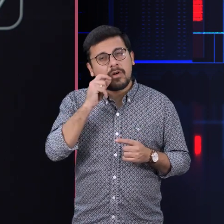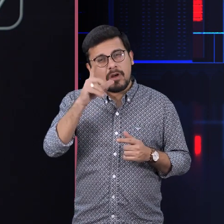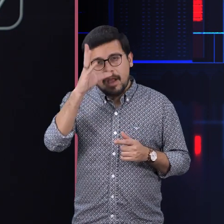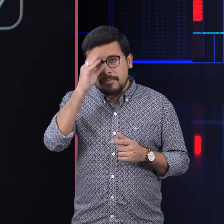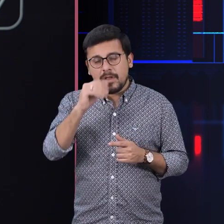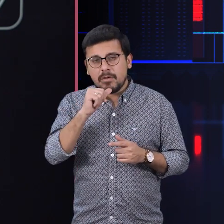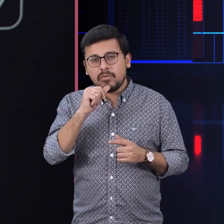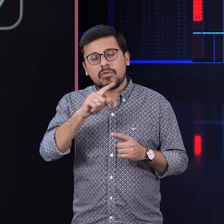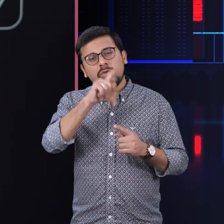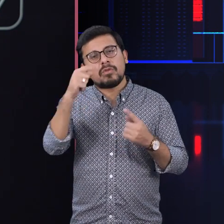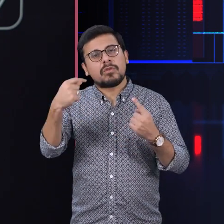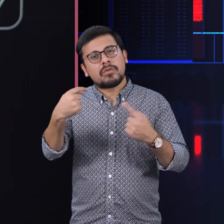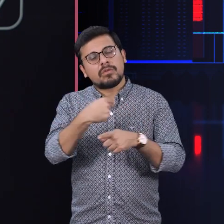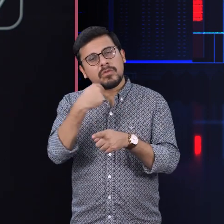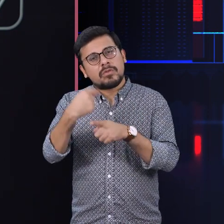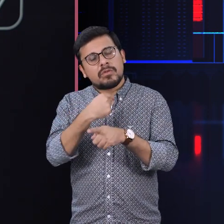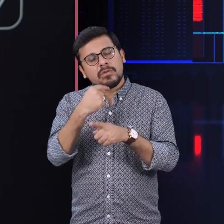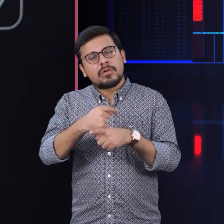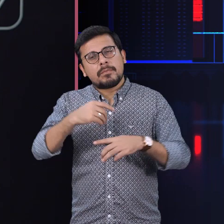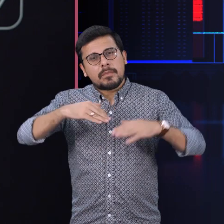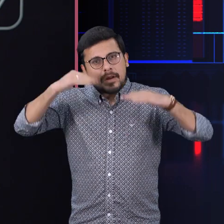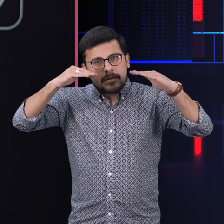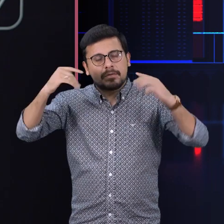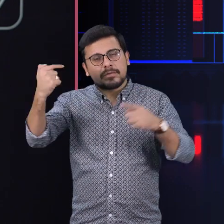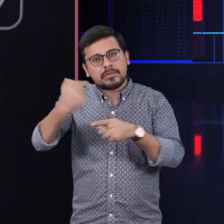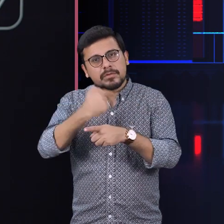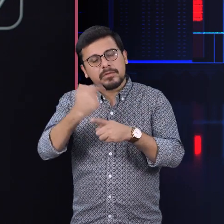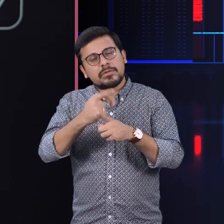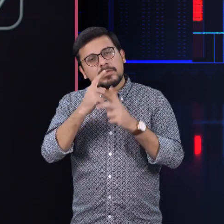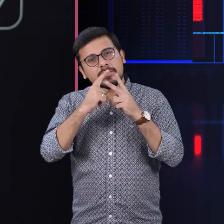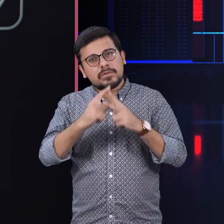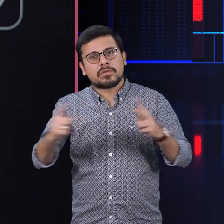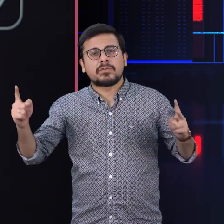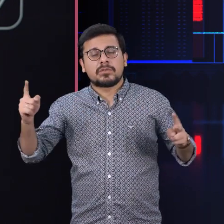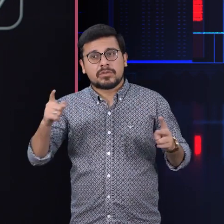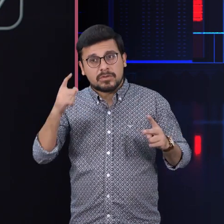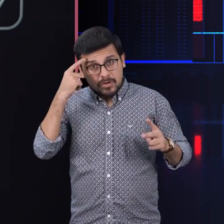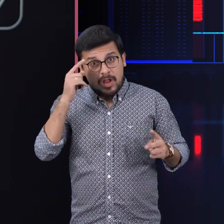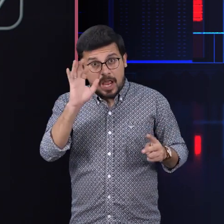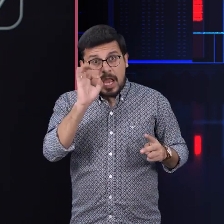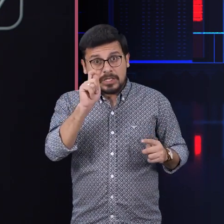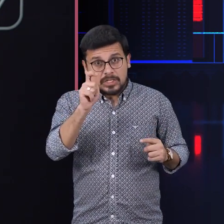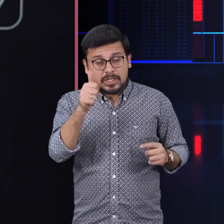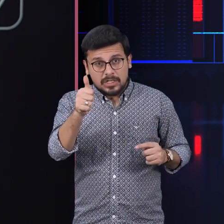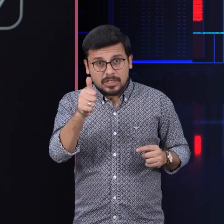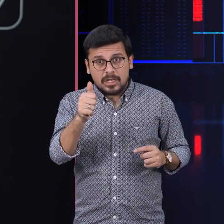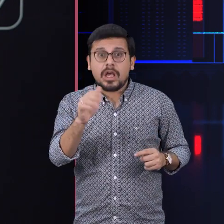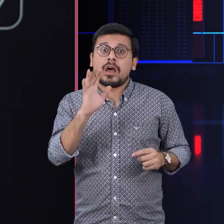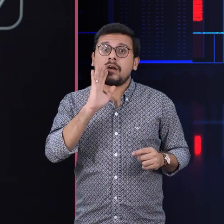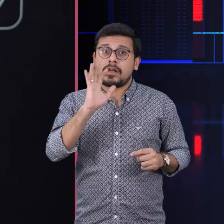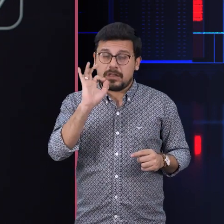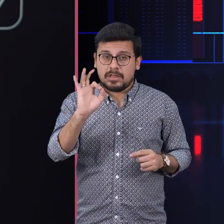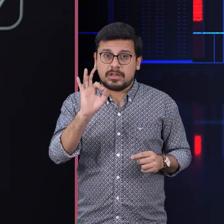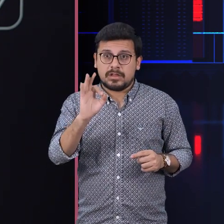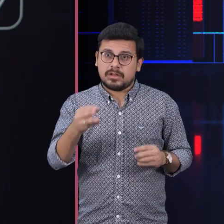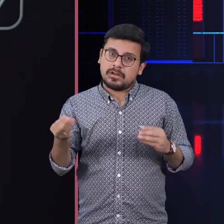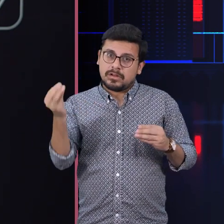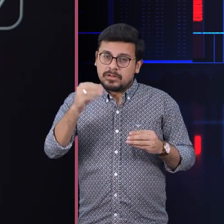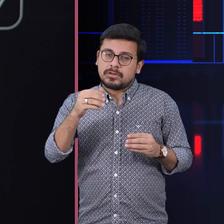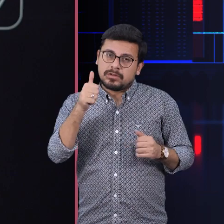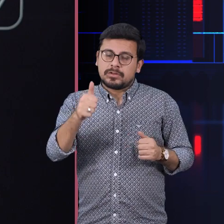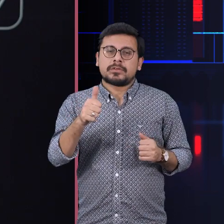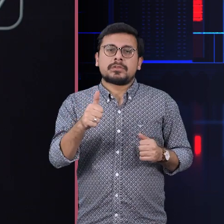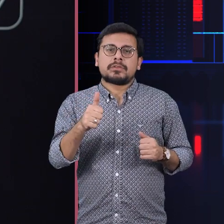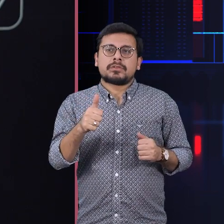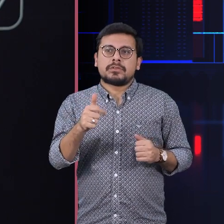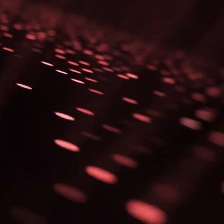نے پریکٹس کرنا ہے. کبھی کبھی ہمیں پتہ بھی نہیں لگ رہا ہوتا کہ ہم نے اس کو پریکٹس کرنا کیسے. ہاؤ ٹو بی کائنڈ. لاٹ آف پیپل دے آسک می